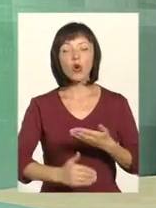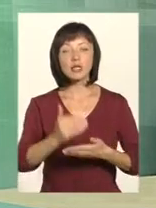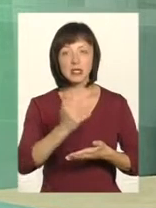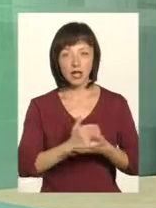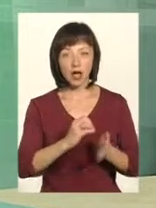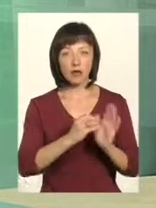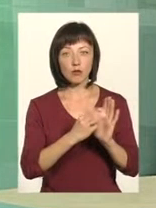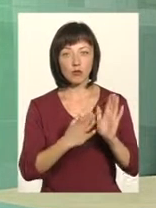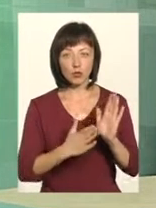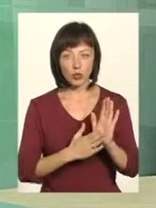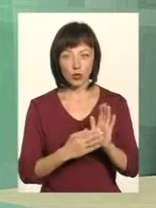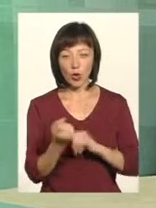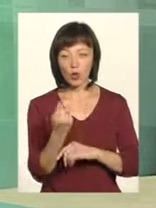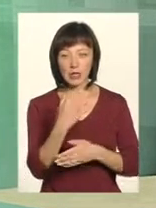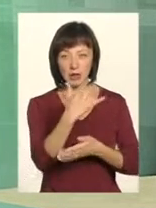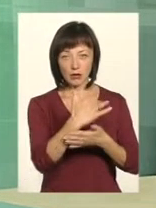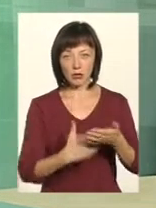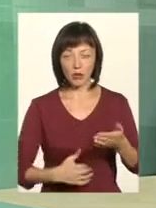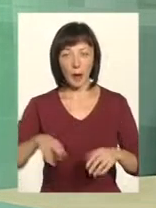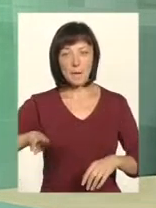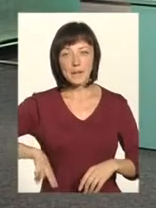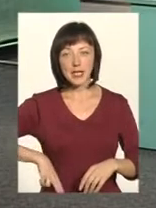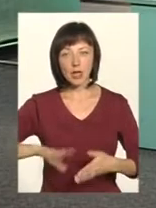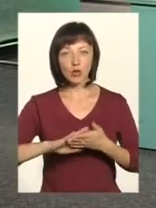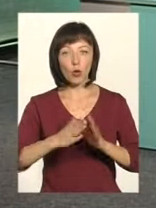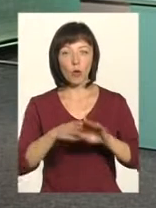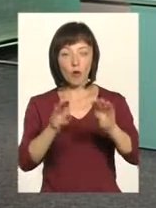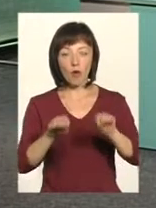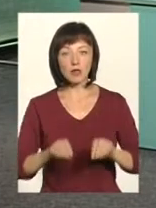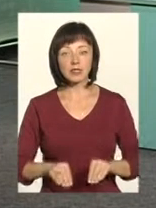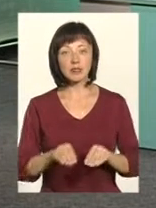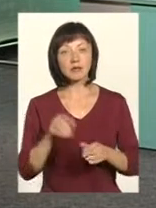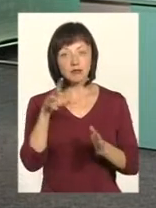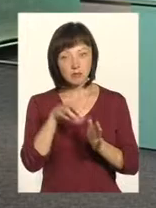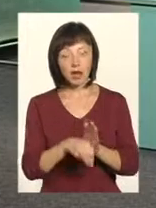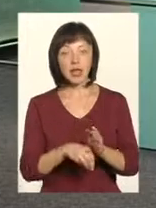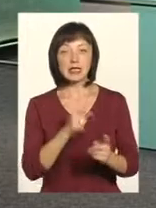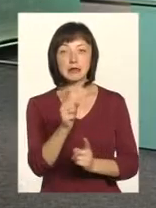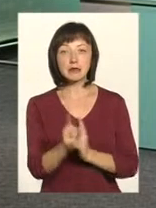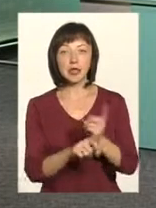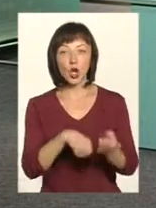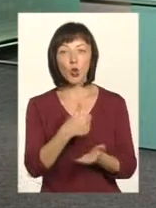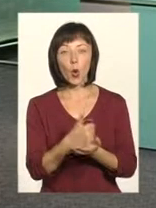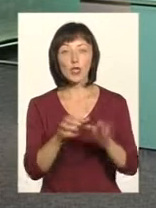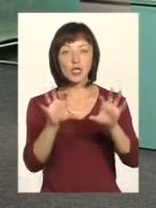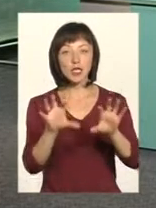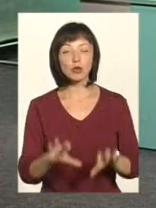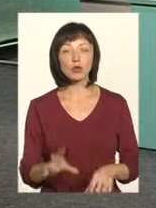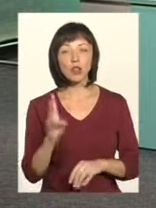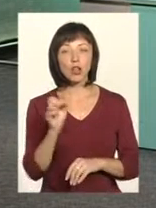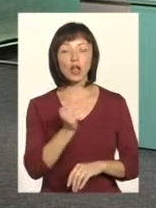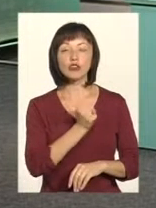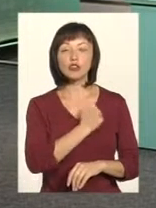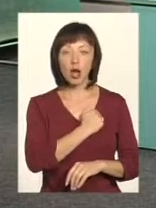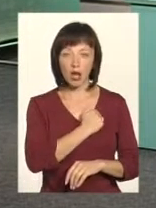пунктів, 11-тим пунктом Мінських домовленостей, має бути зміни до Конституції. На